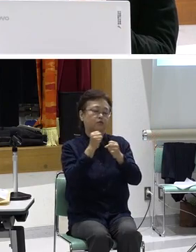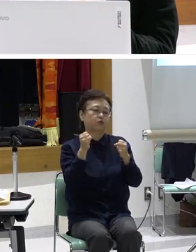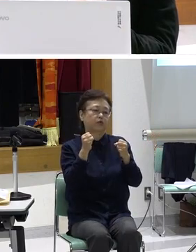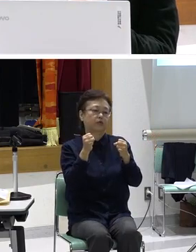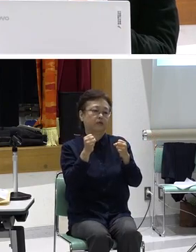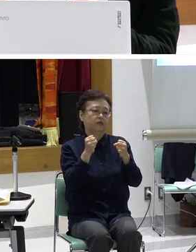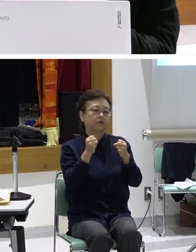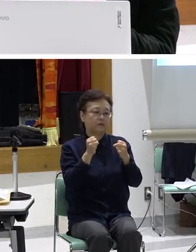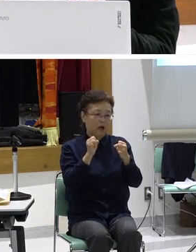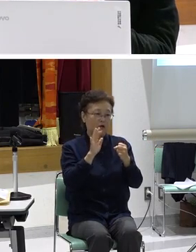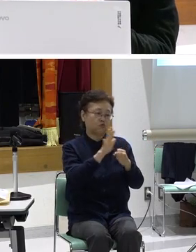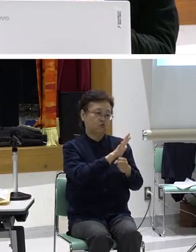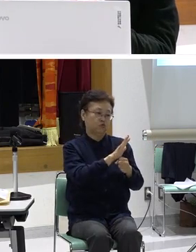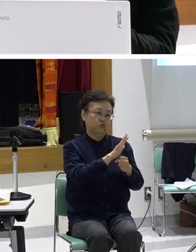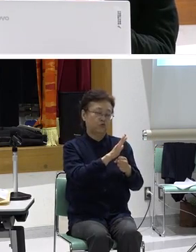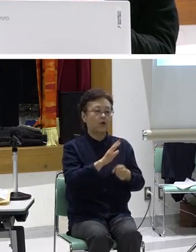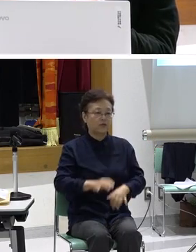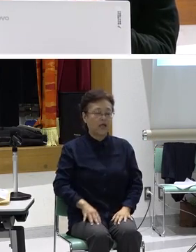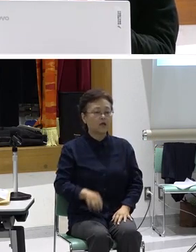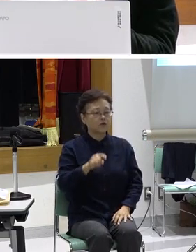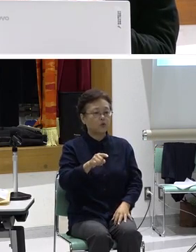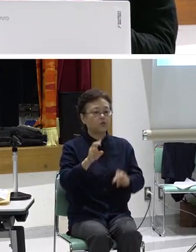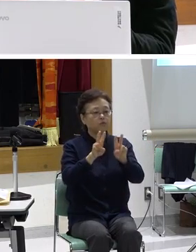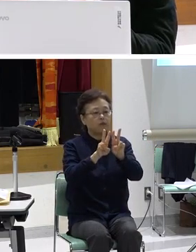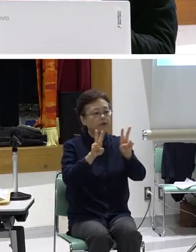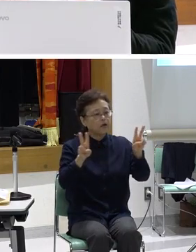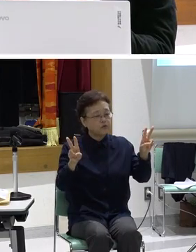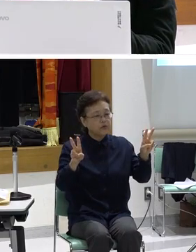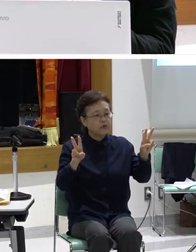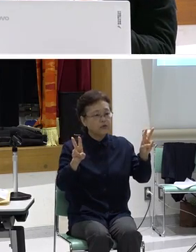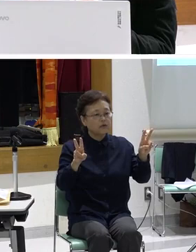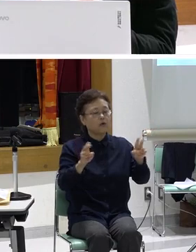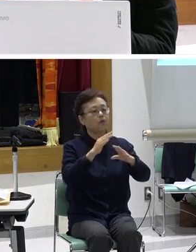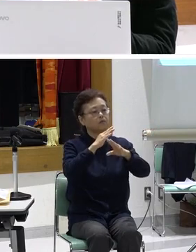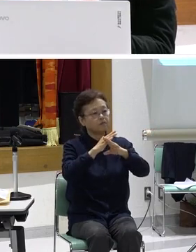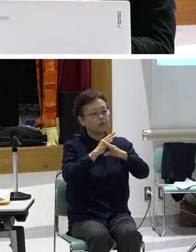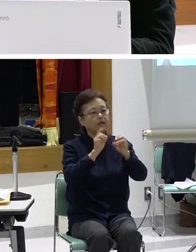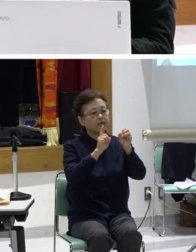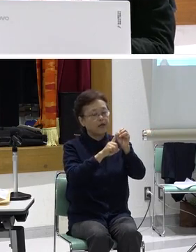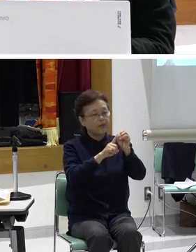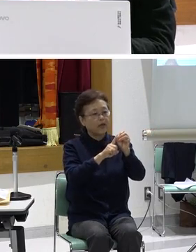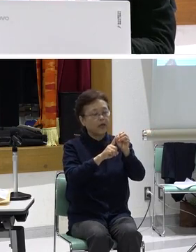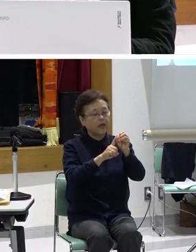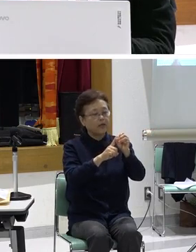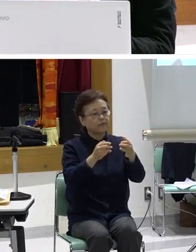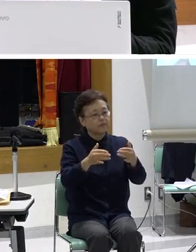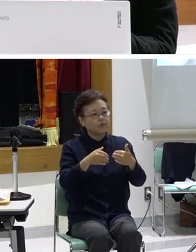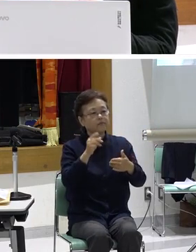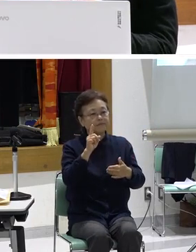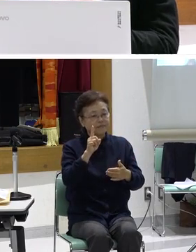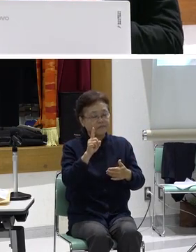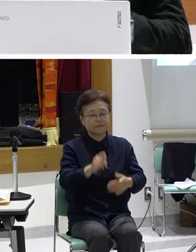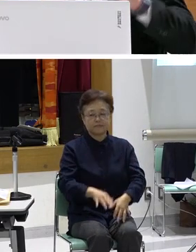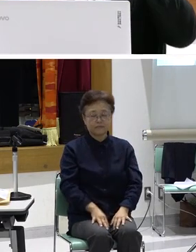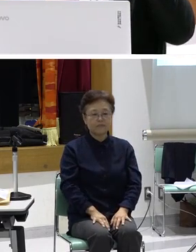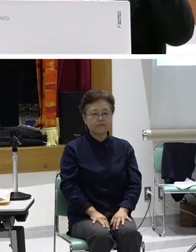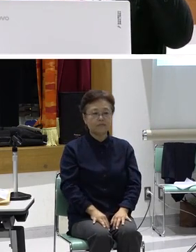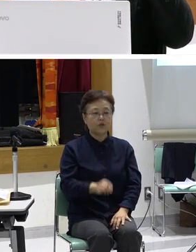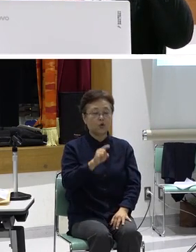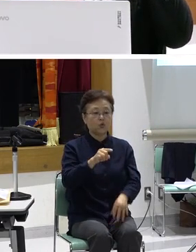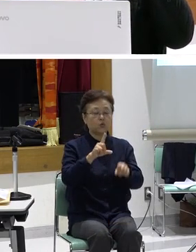言ったりします。なんちゃってバリアフリーにしないために当社参画というのは不可欠です。その際、